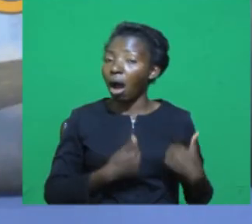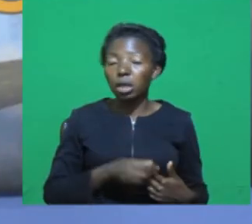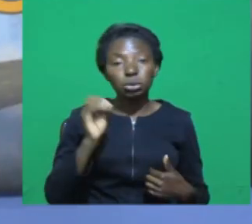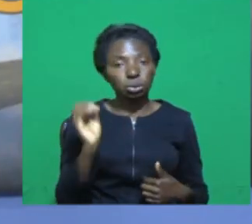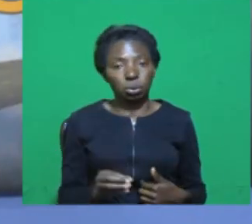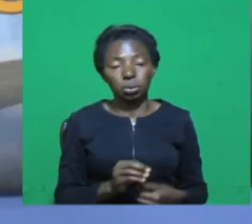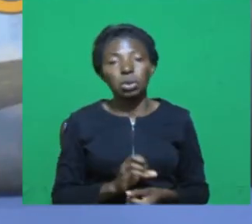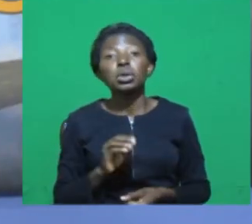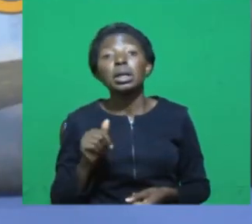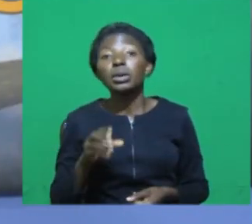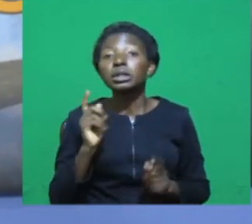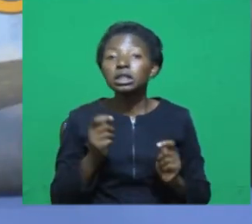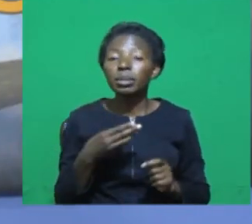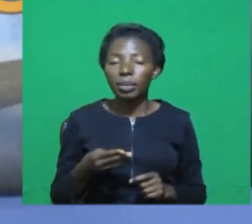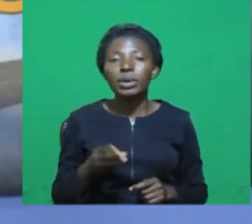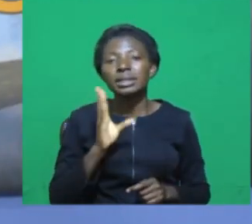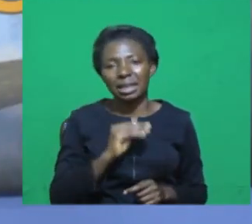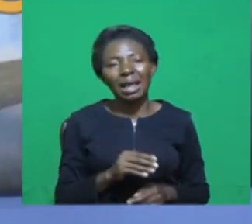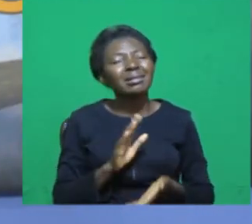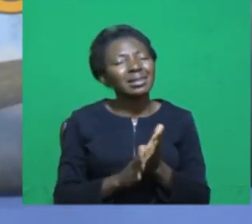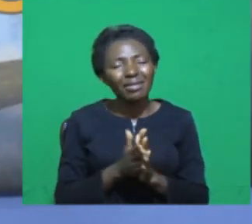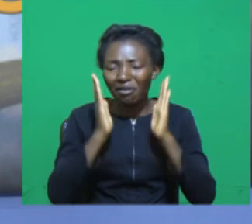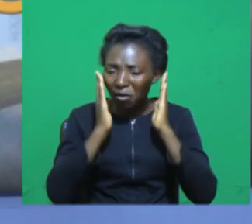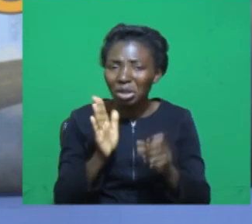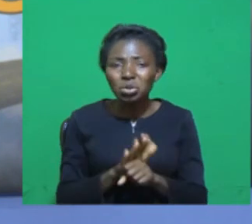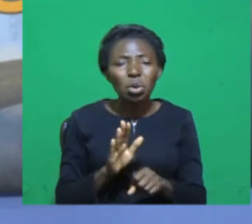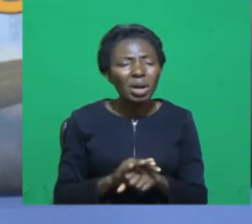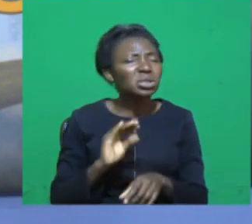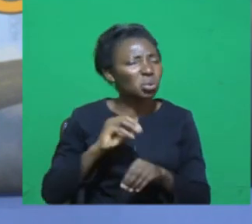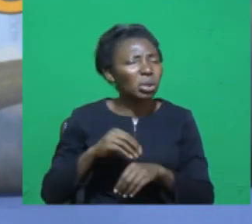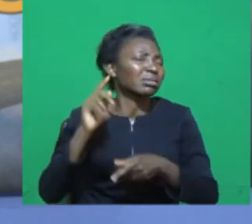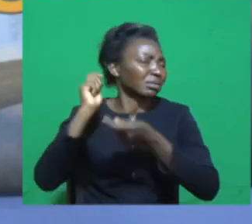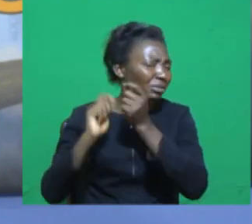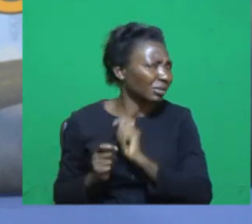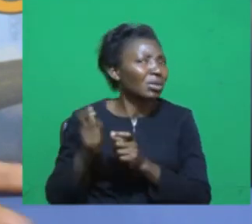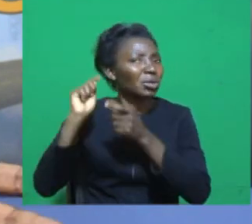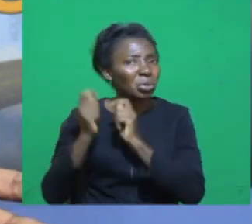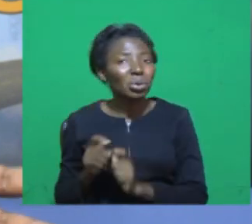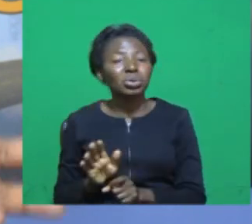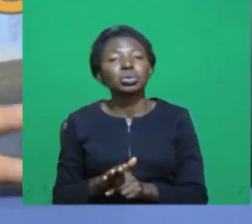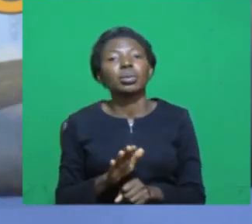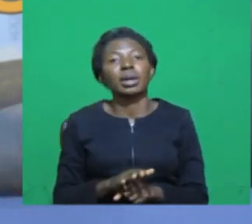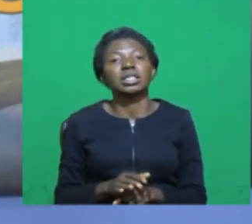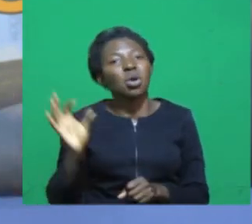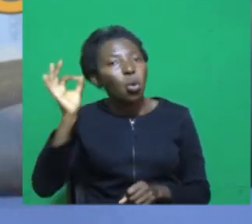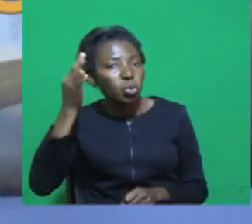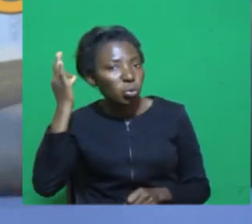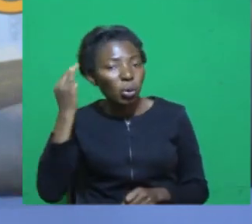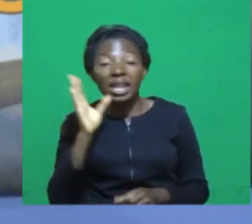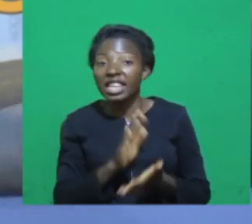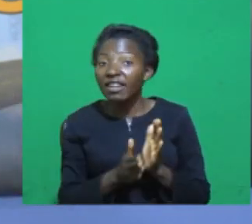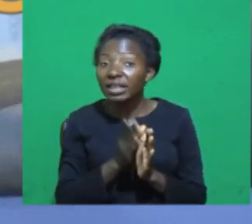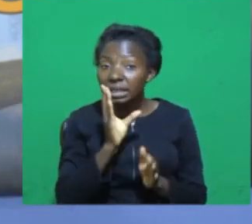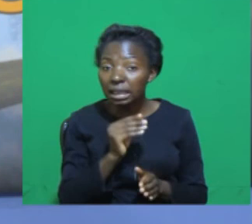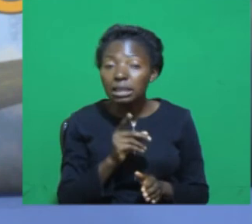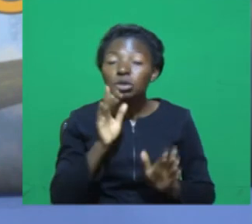Sekunge kutsura vanhukadzi here kuti vasatyokere stereki panyaya yemusoro. Harisi kuti munhu haagadzire musoro, but